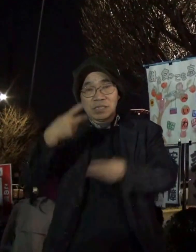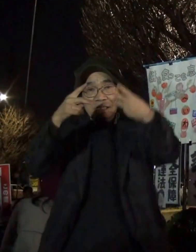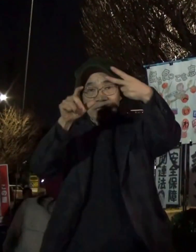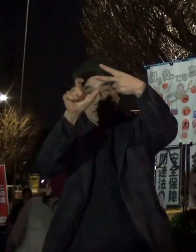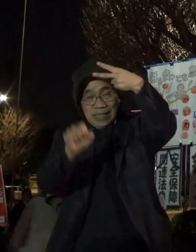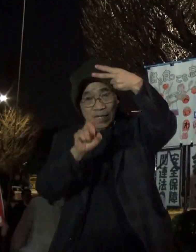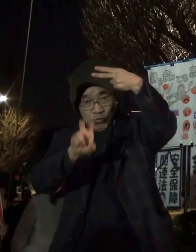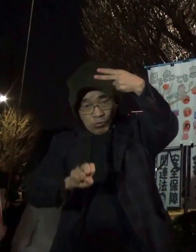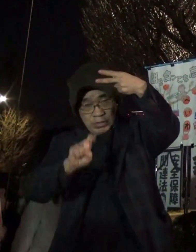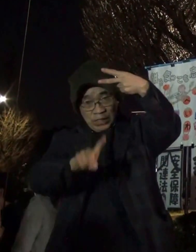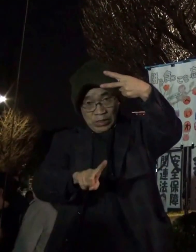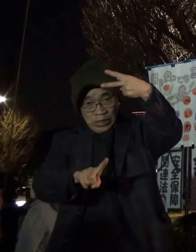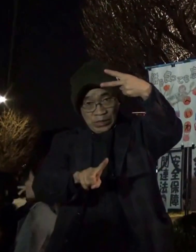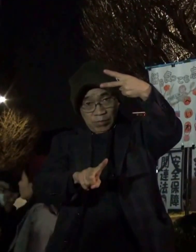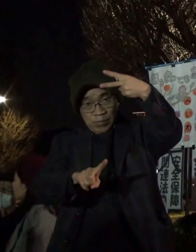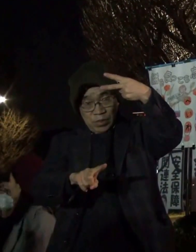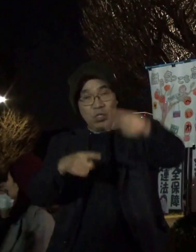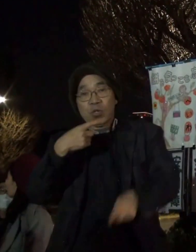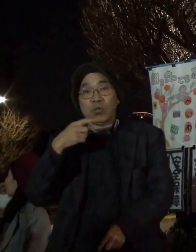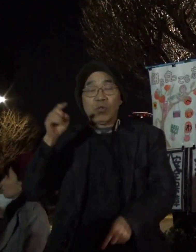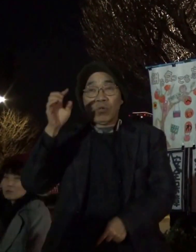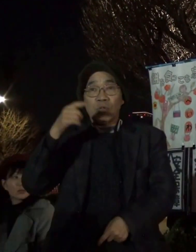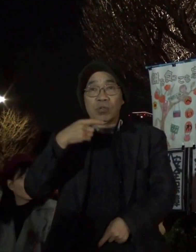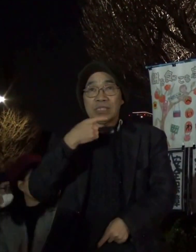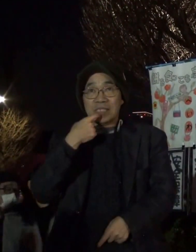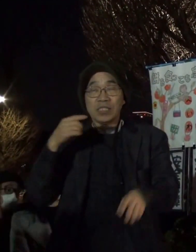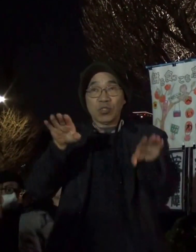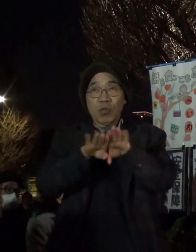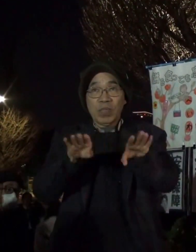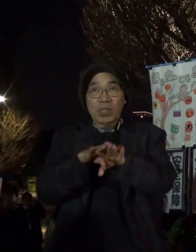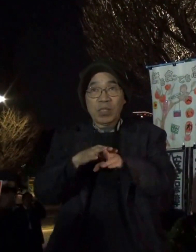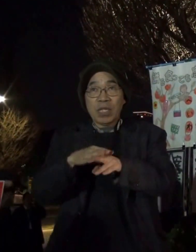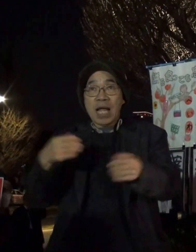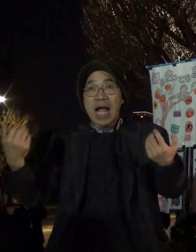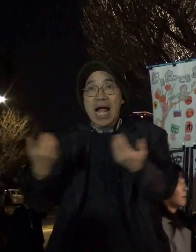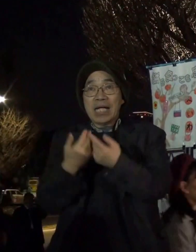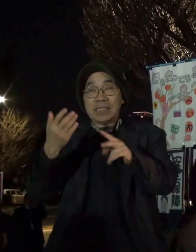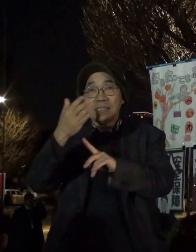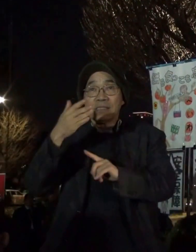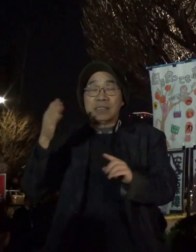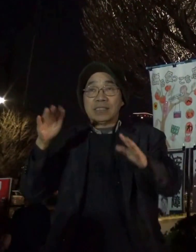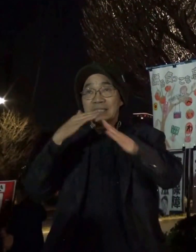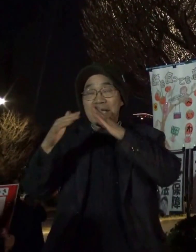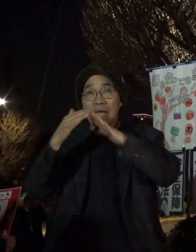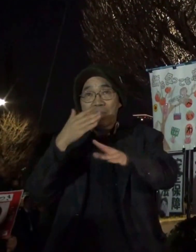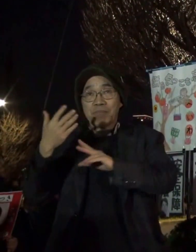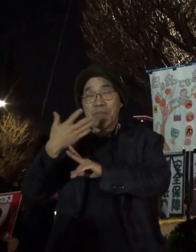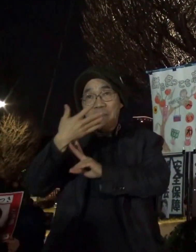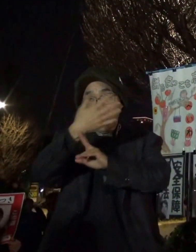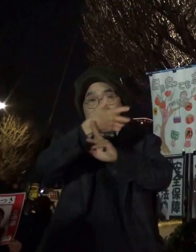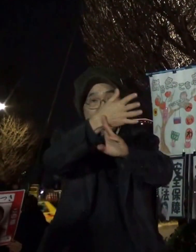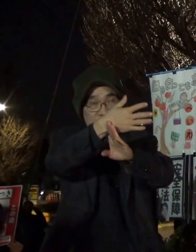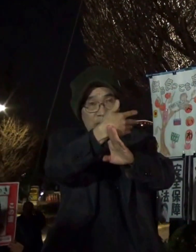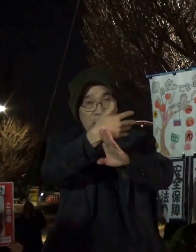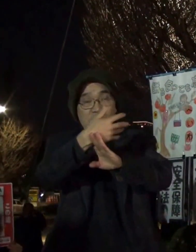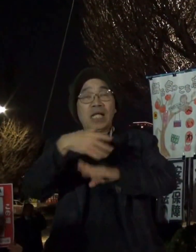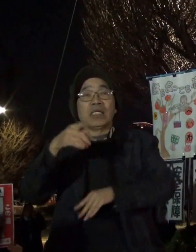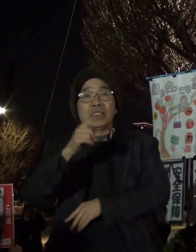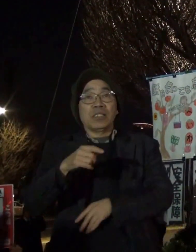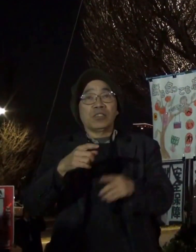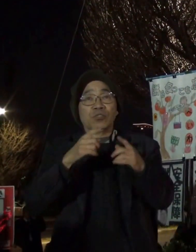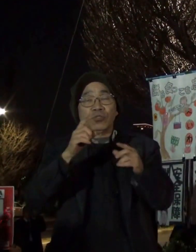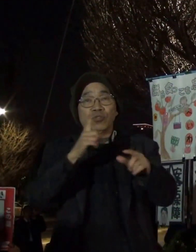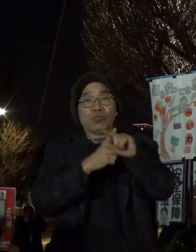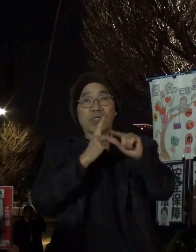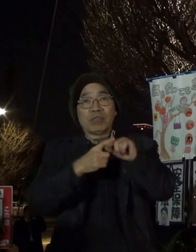月の21日、今週の日曜日なんですけども、反戦パレードということで、中学生高校生で企画しております。 以前